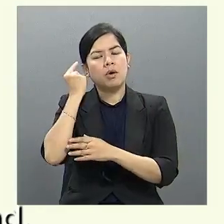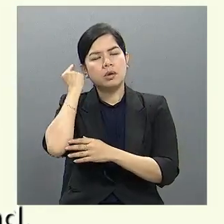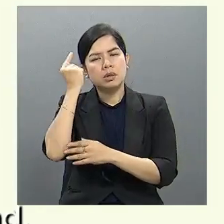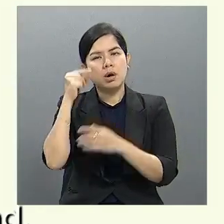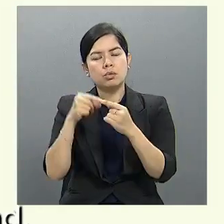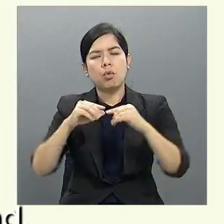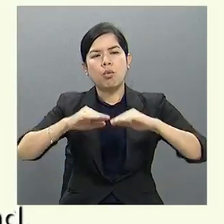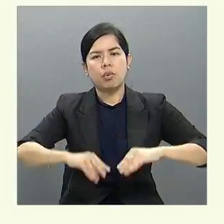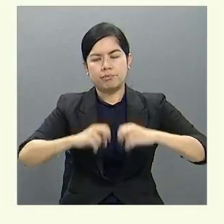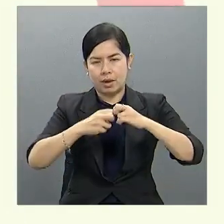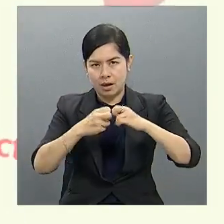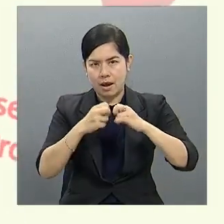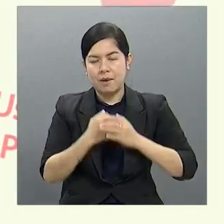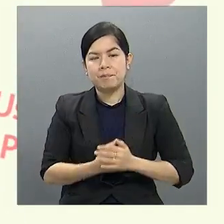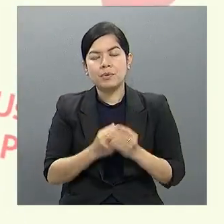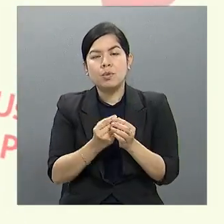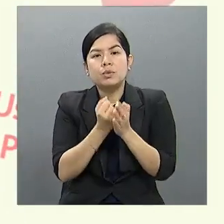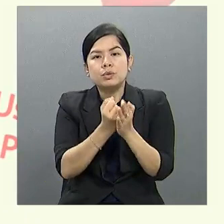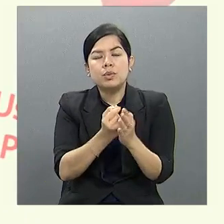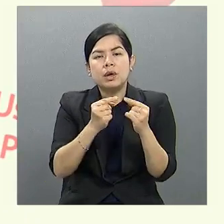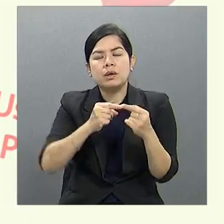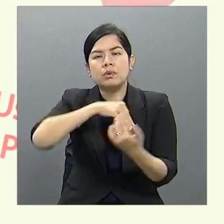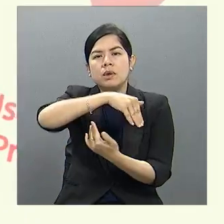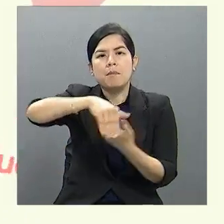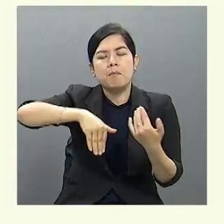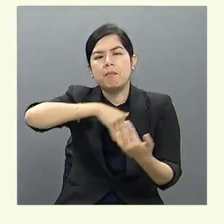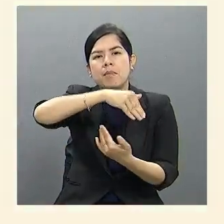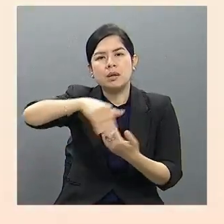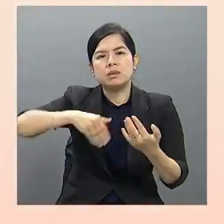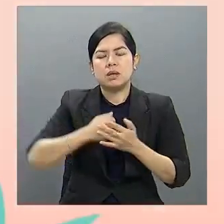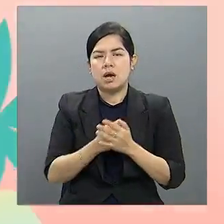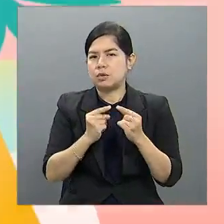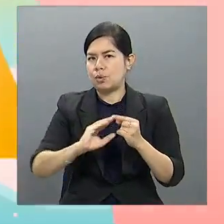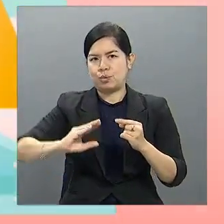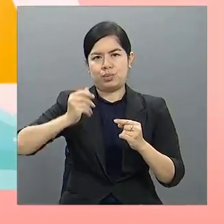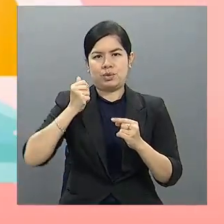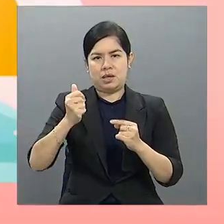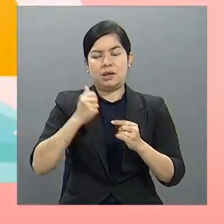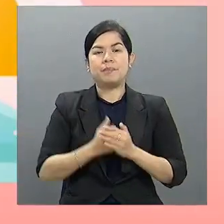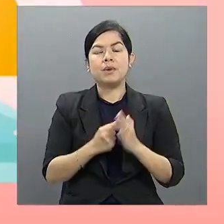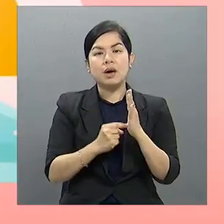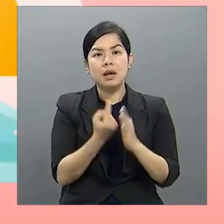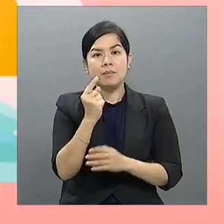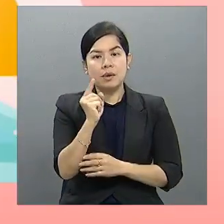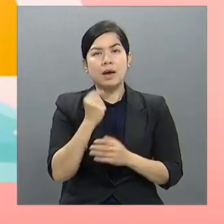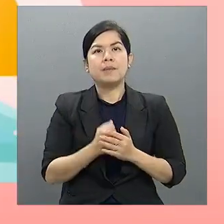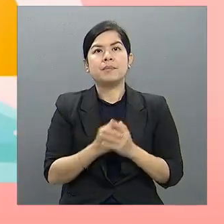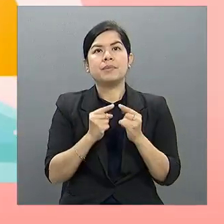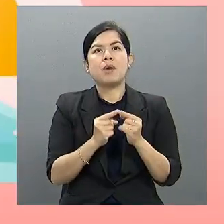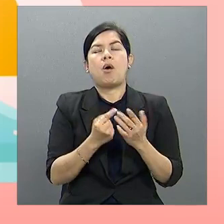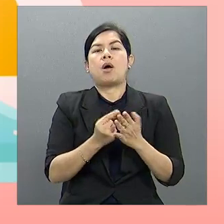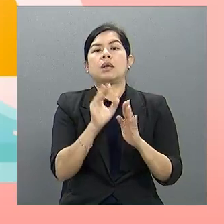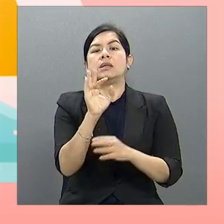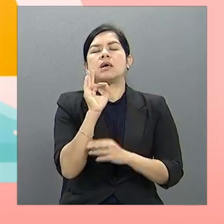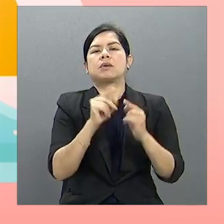ต่ยังช่วยให้ธรรมชาติไม่ถูกทำลายมากจนเกินไปจากการท่องเที่ยวของพวกเราด้วยเริ่มจากเลือกเดินทางแบบโลคาร์บอนครับเพื่อลด